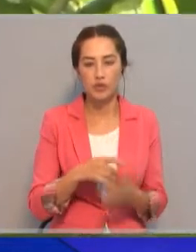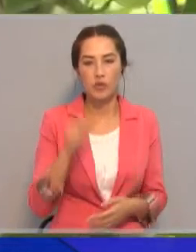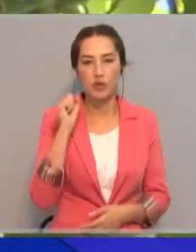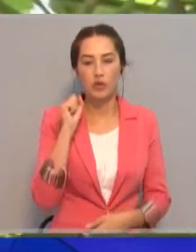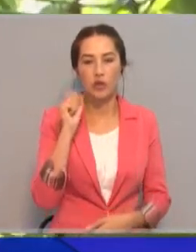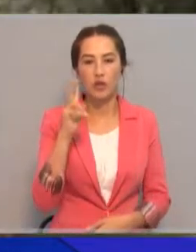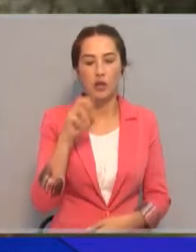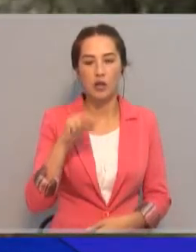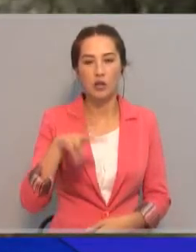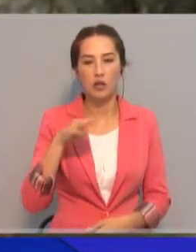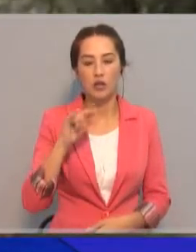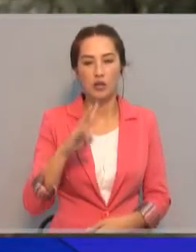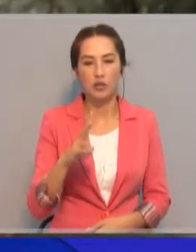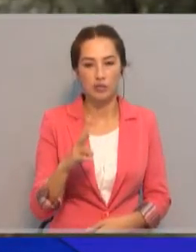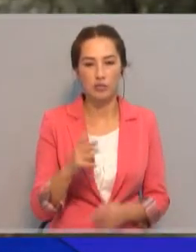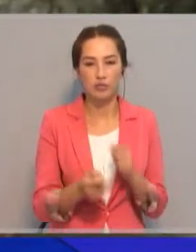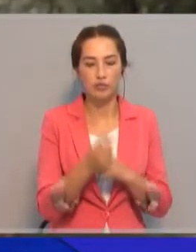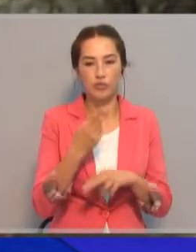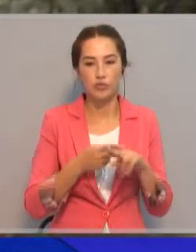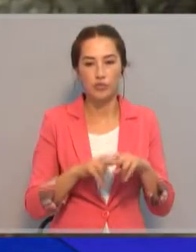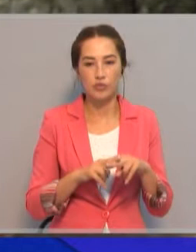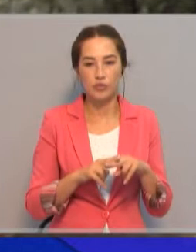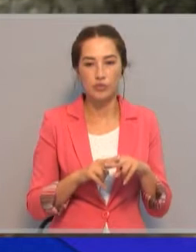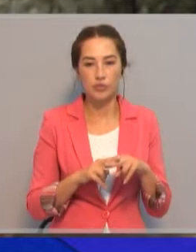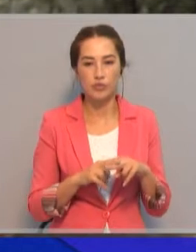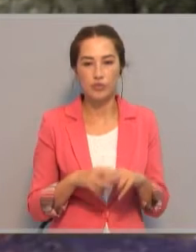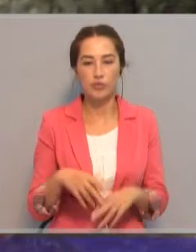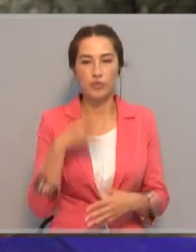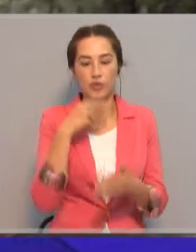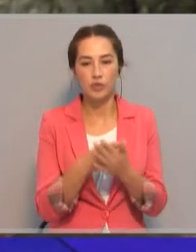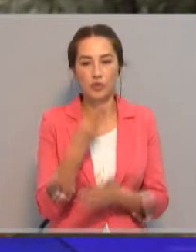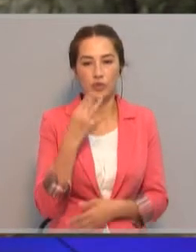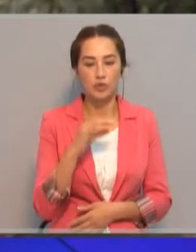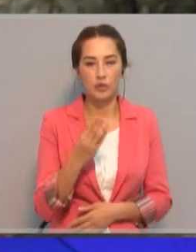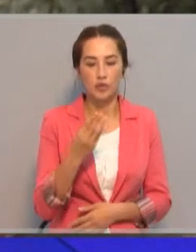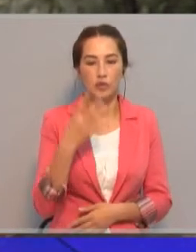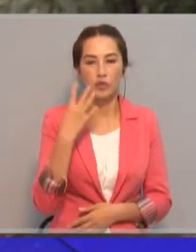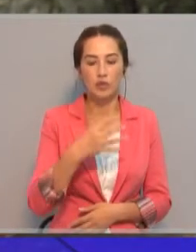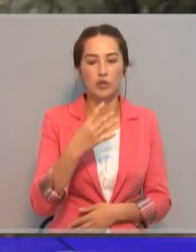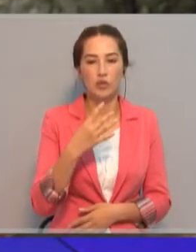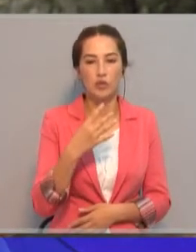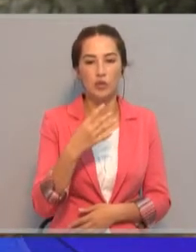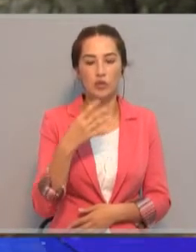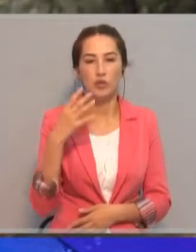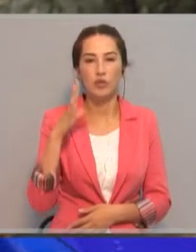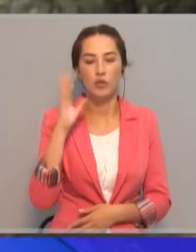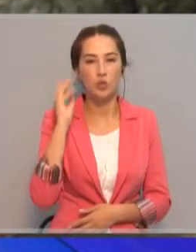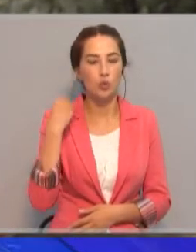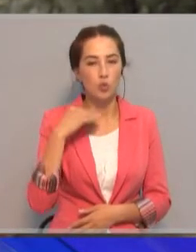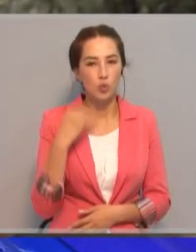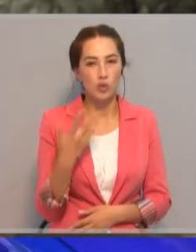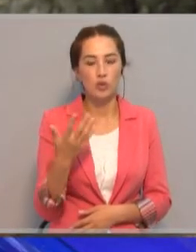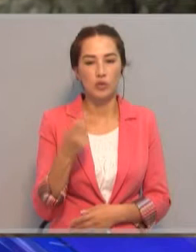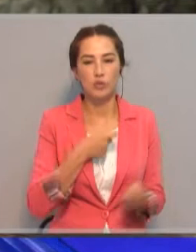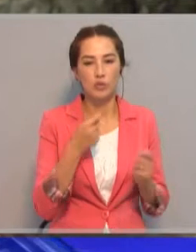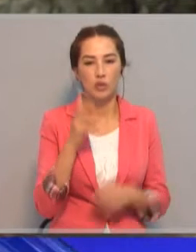алтын өнім беруге шақ. Жалпы шеттің 3-4 егілген. Өзіміздің шеттен 40-11 егілді. Осын Түркия елінен келді. Каризма